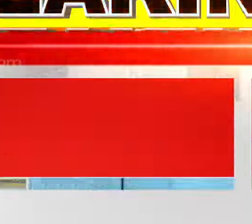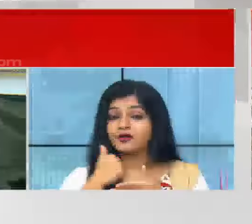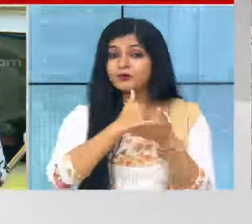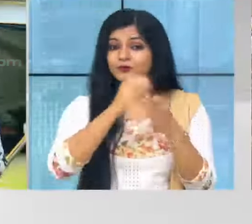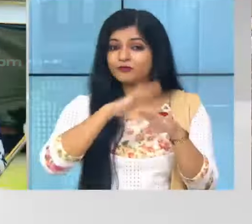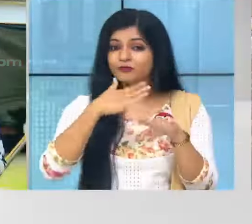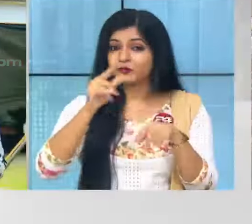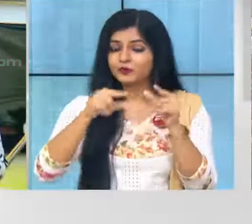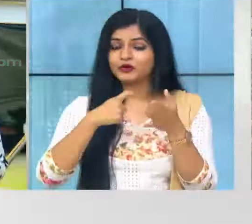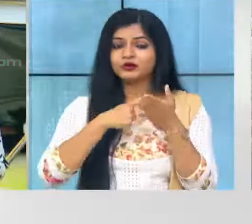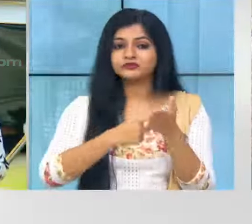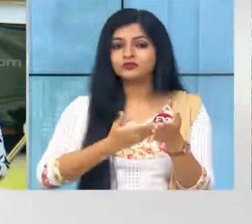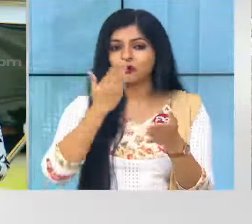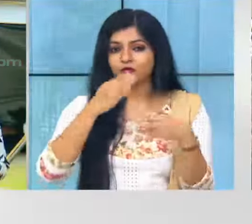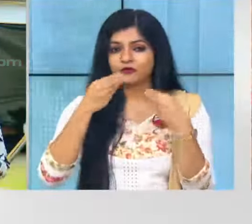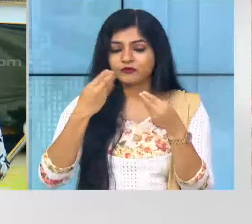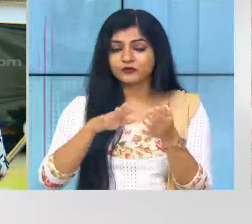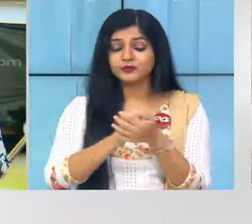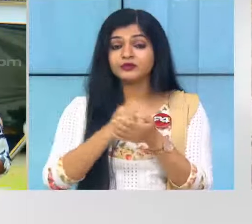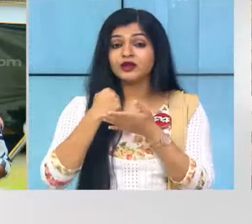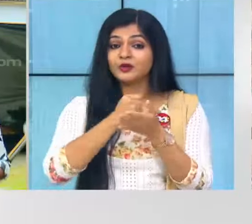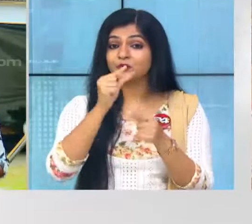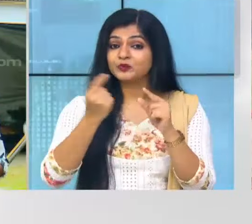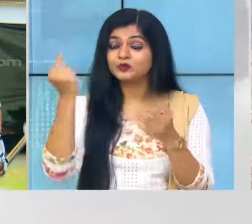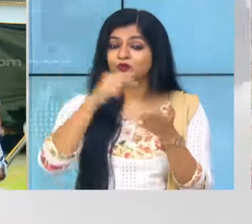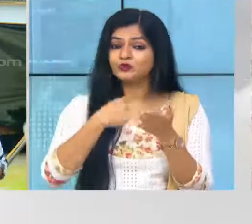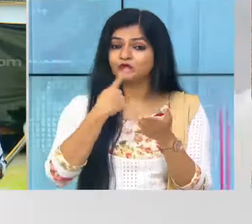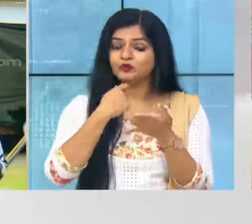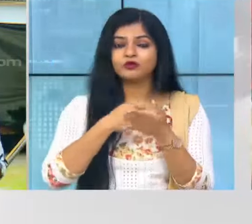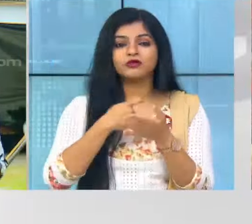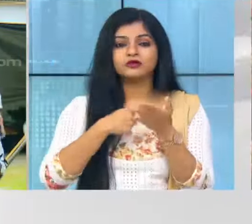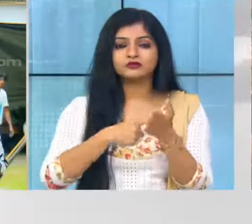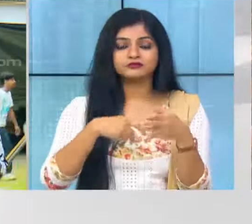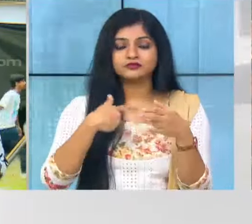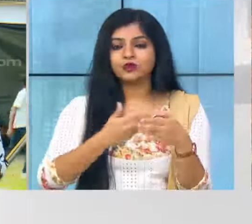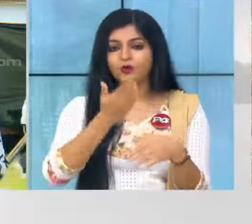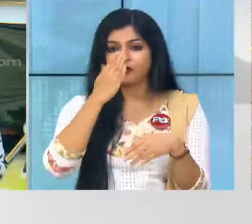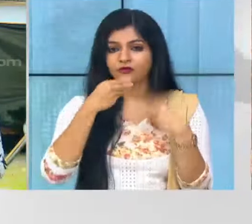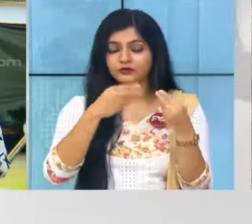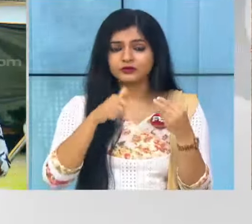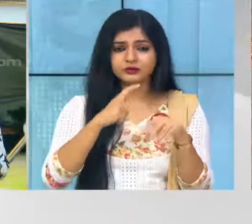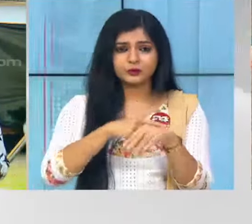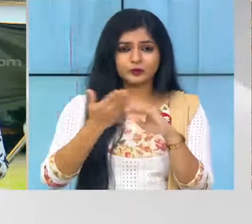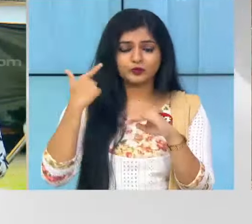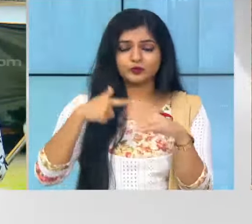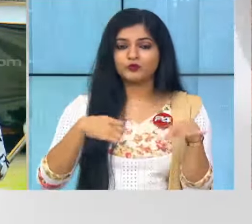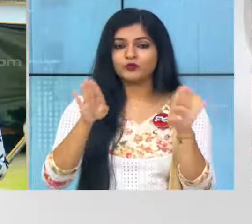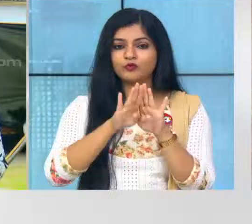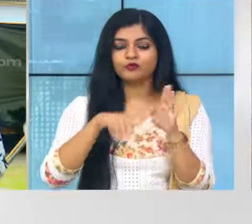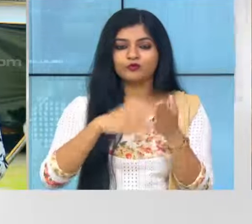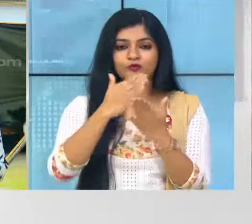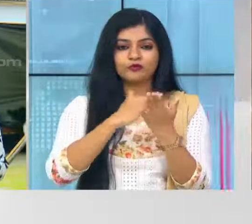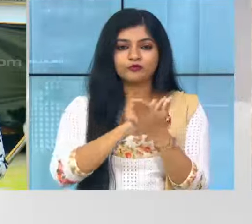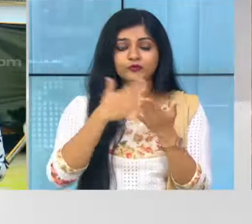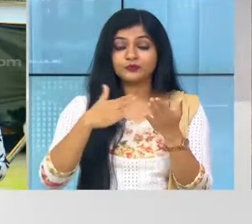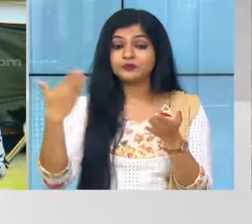അതോടൊപ്പം തന്നെ സന്നദ്ധ സംഘടനാ പ്രവർത്തകരെയും ആദരിച്ചു ഇപ്പോൾ അല്പസമയം മുൻപാണ് ഈ പരിപാടി സമാപിച്ചിട്ടുള്ളത് ഇവിടെ വന്നിട്ടുള്ള മുഴുവൻ ആളുകൾക്കും ഒരു